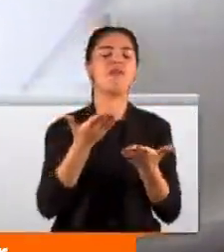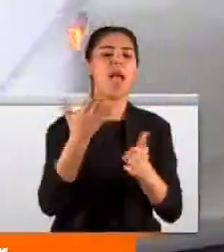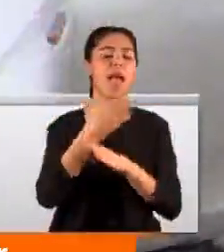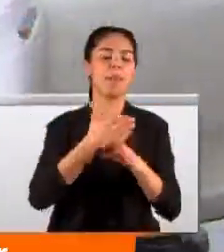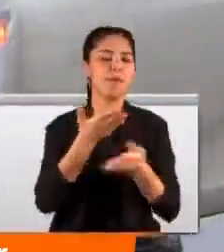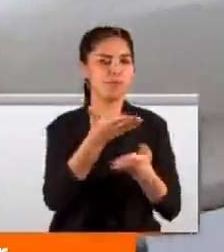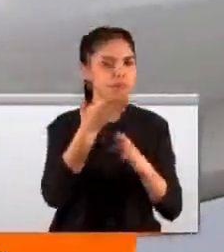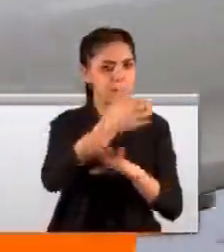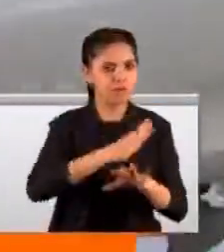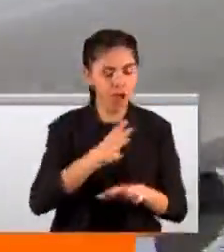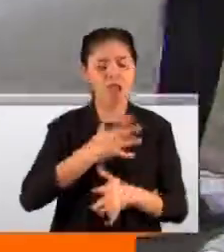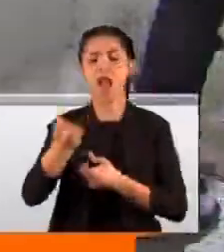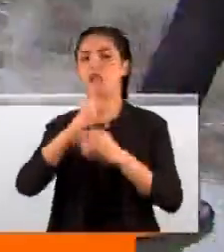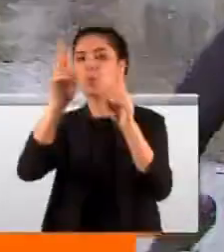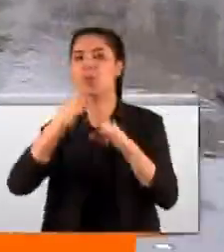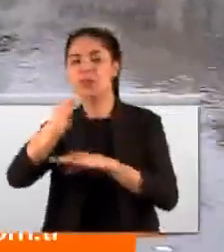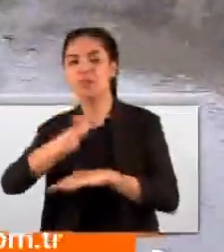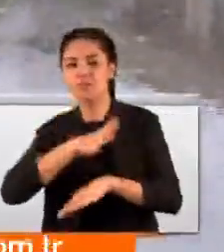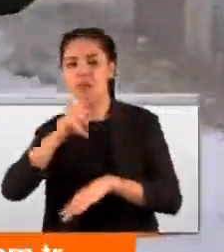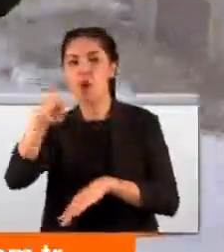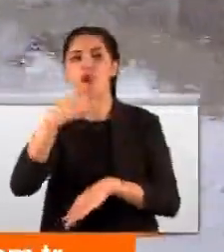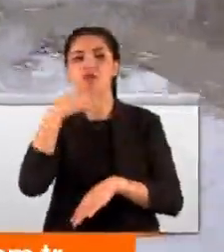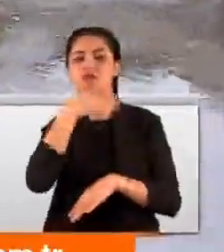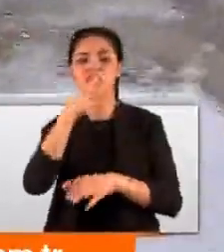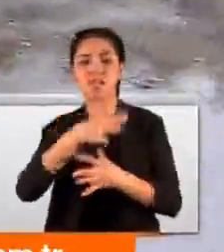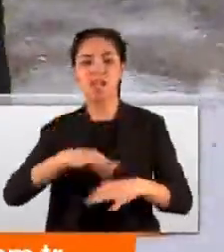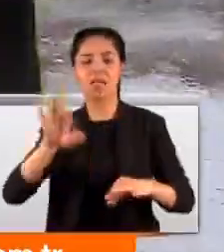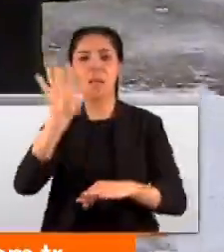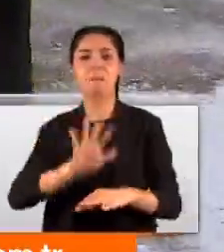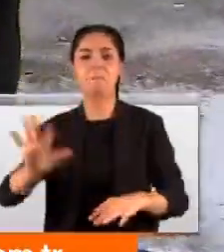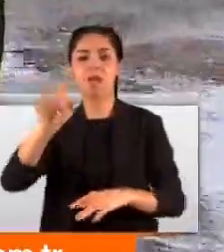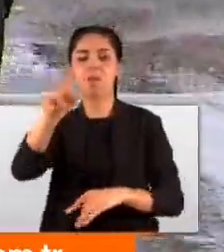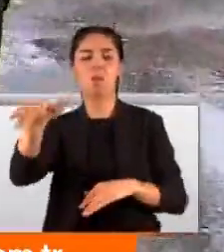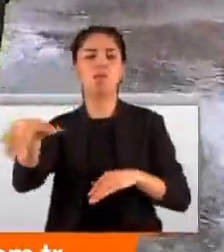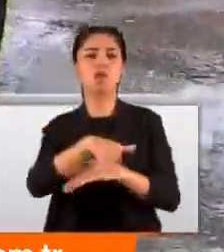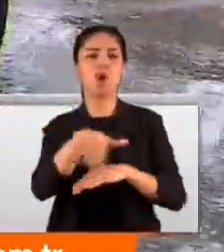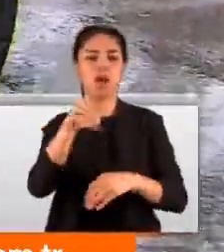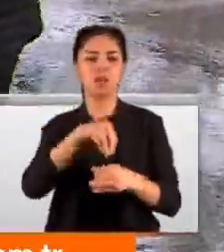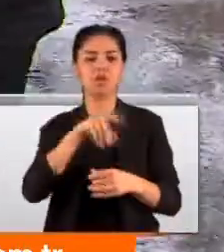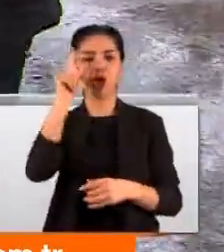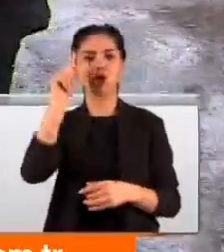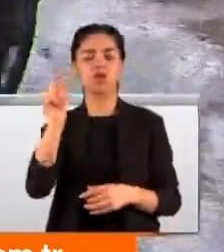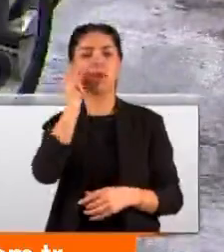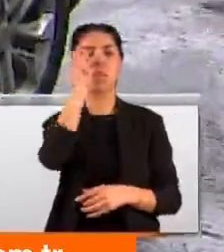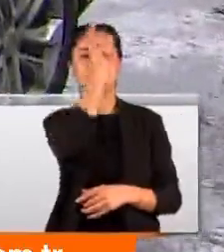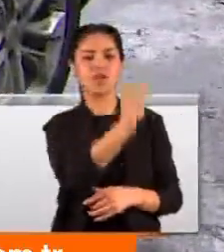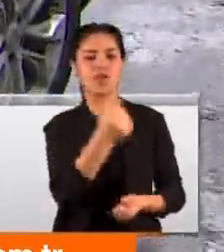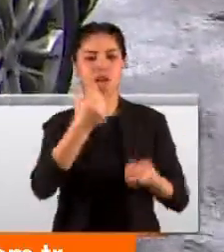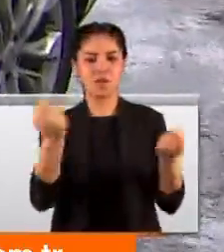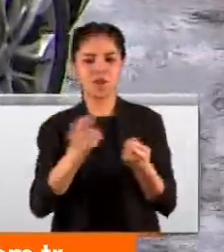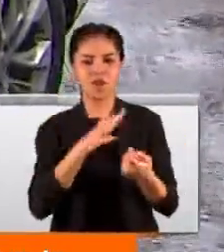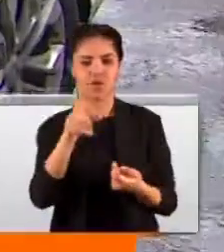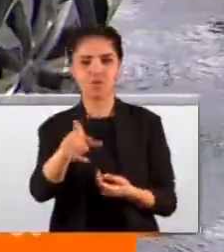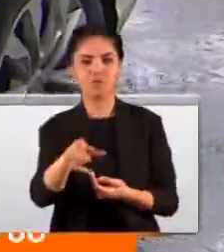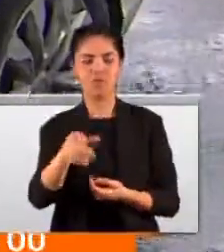vardı. Hırsızlar fırsat kolluyordu. İşte o fırsatlardan biri Maltepe'de bu caddede yakalandı. Şüphelilerden biri çalışır vaziyetteki arabaya